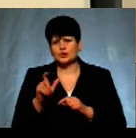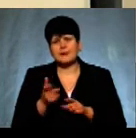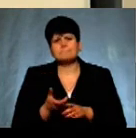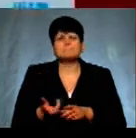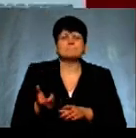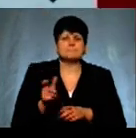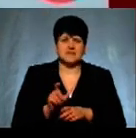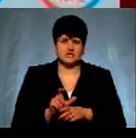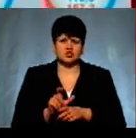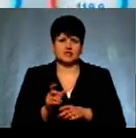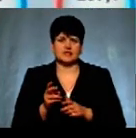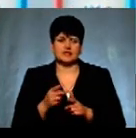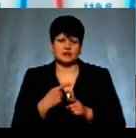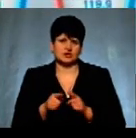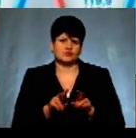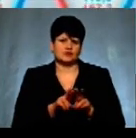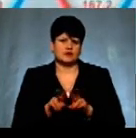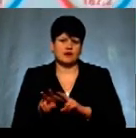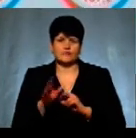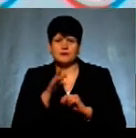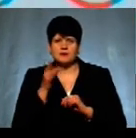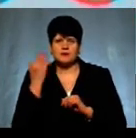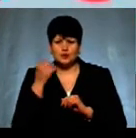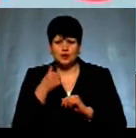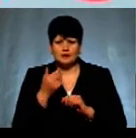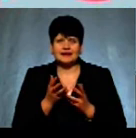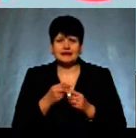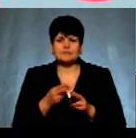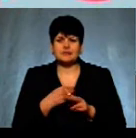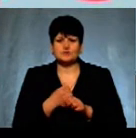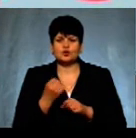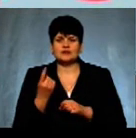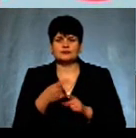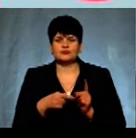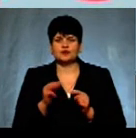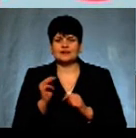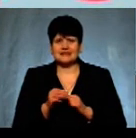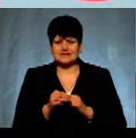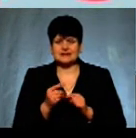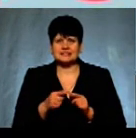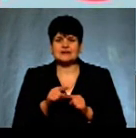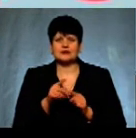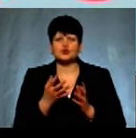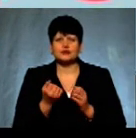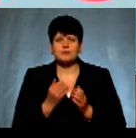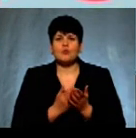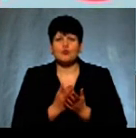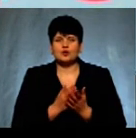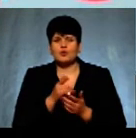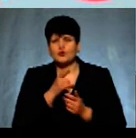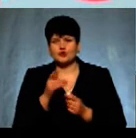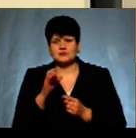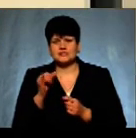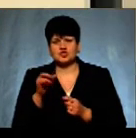ніж за такий самий період минулого року. Кількість безробітних 11,5 тисяч. Це ті, які отримали послуги протягом січня місяця.